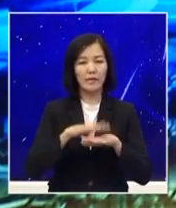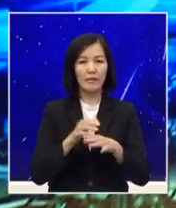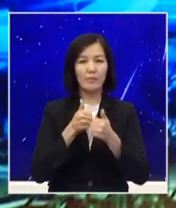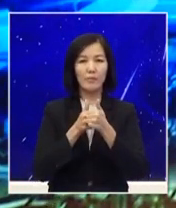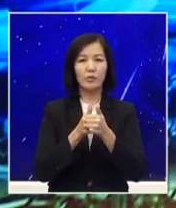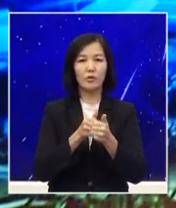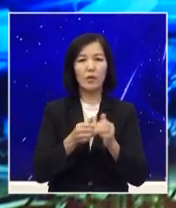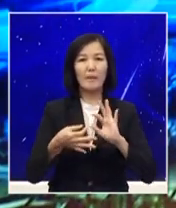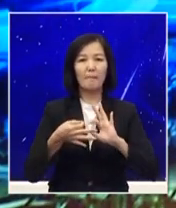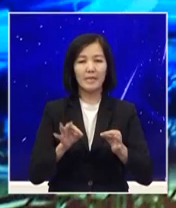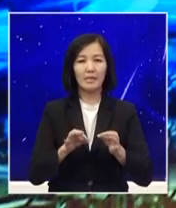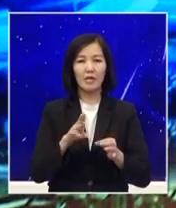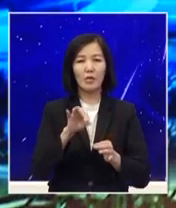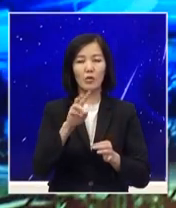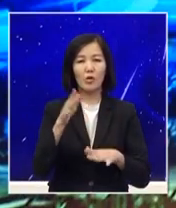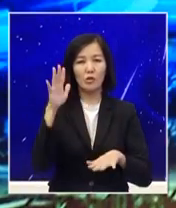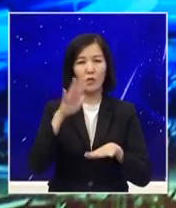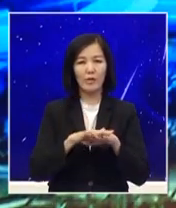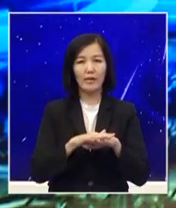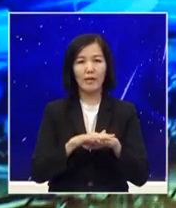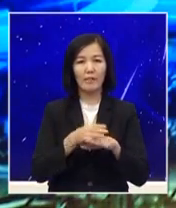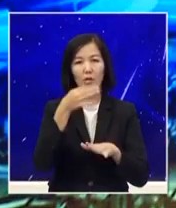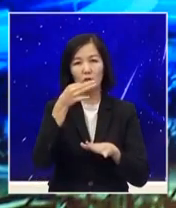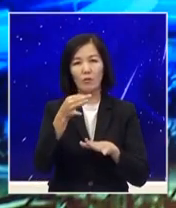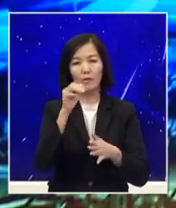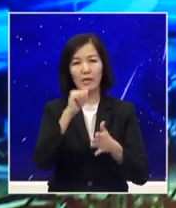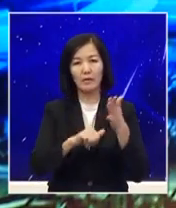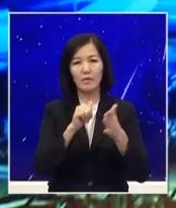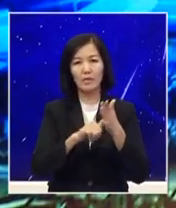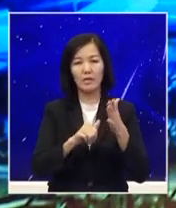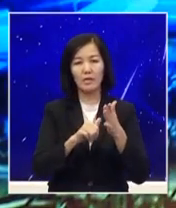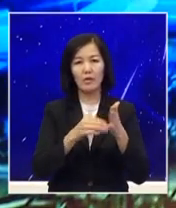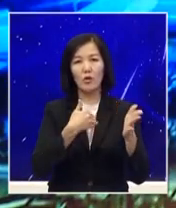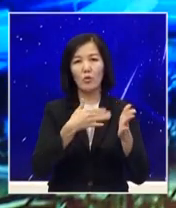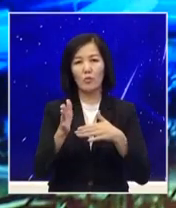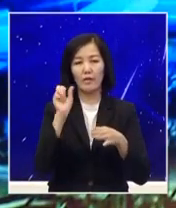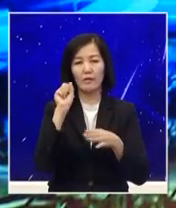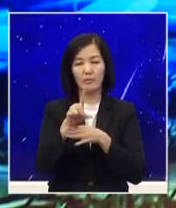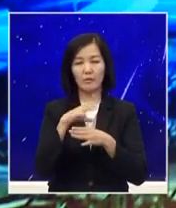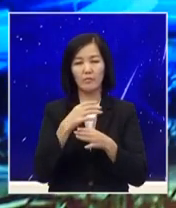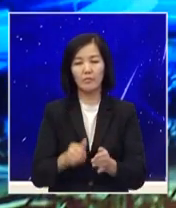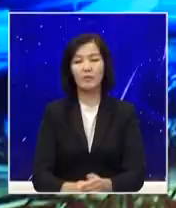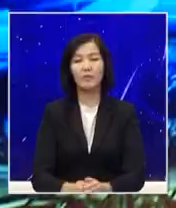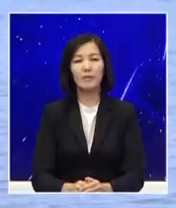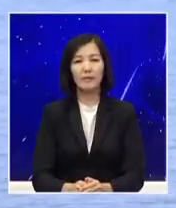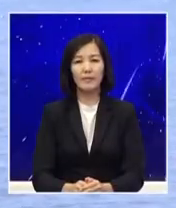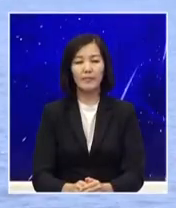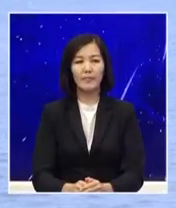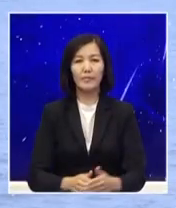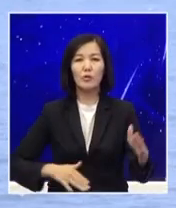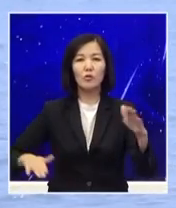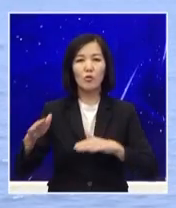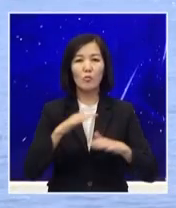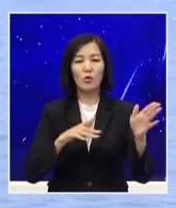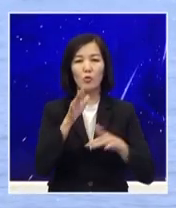пысықтады. Ләззат Тұрлашев аудан әкімдерімен жауаптыларға кемшіліктер бойынша нұсқау тапсырмалар берді. Шомылу